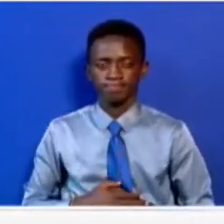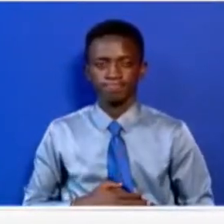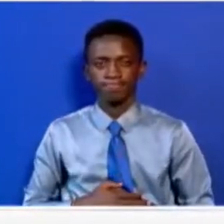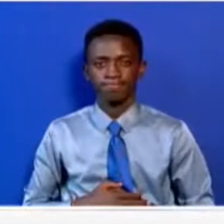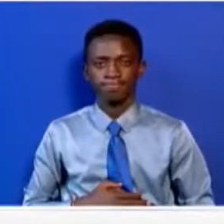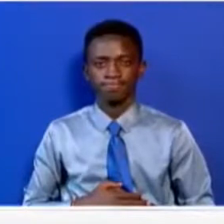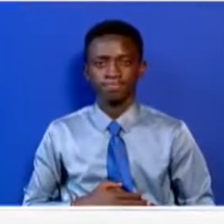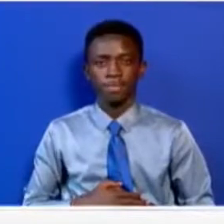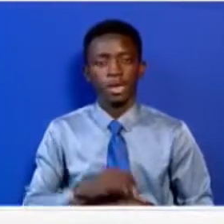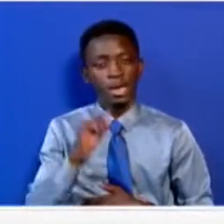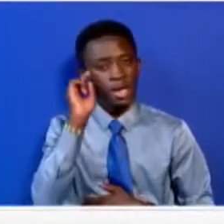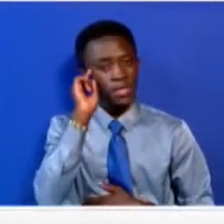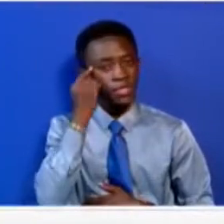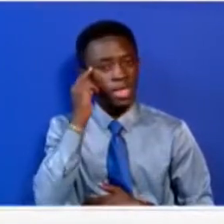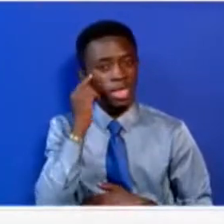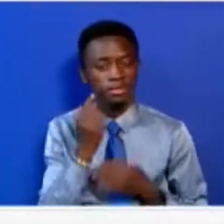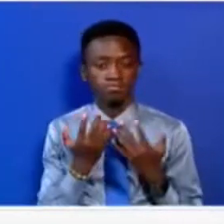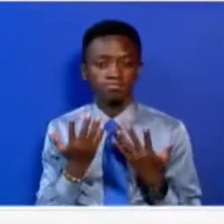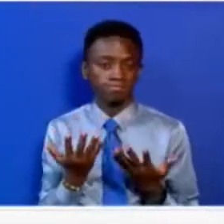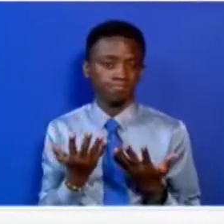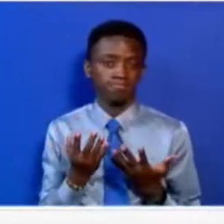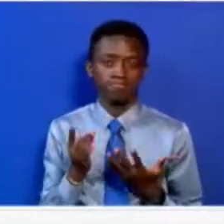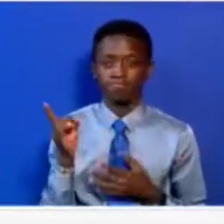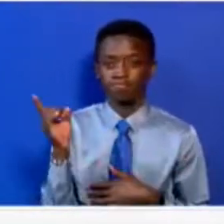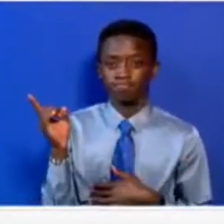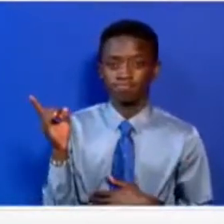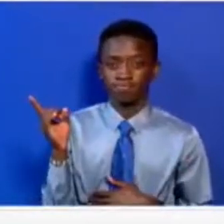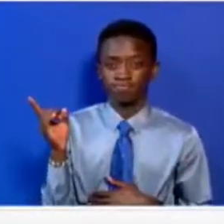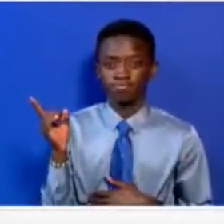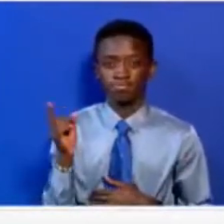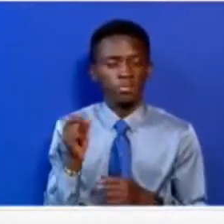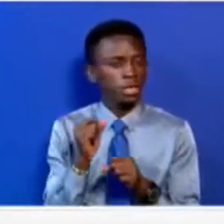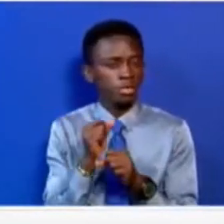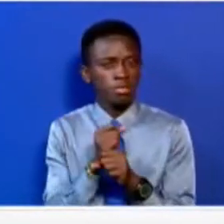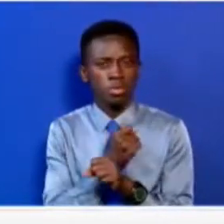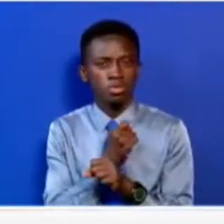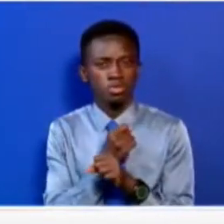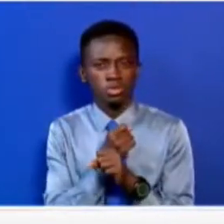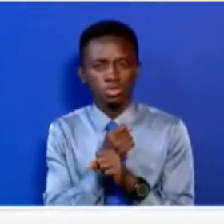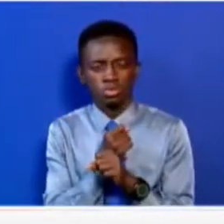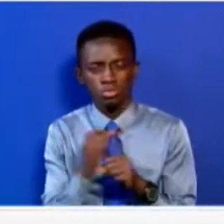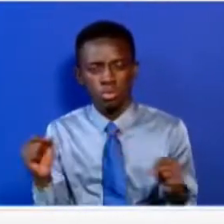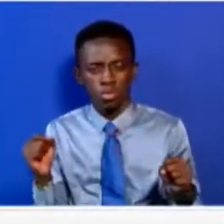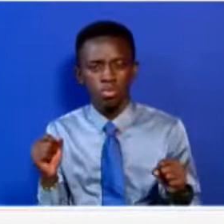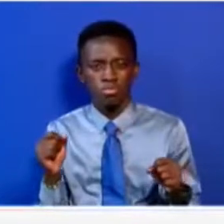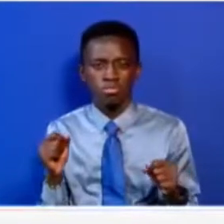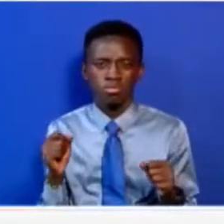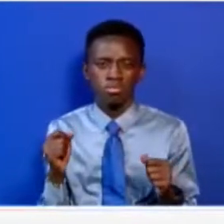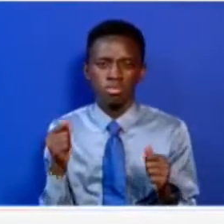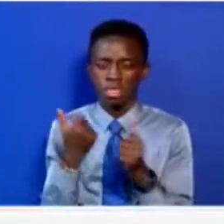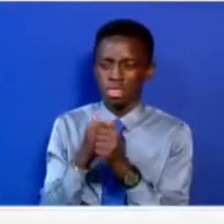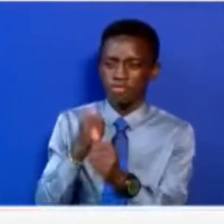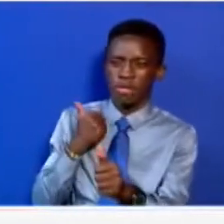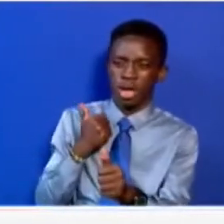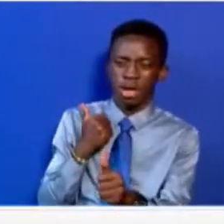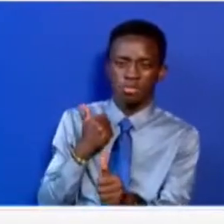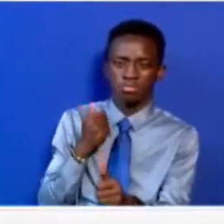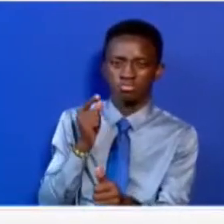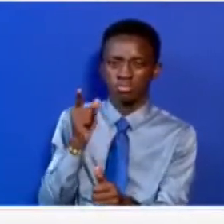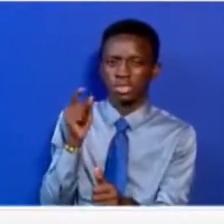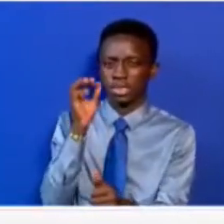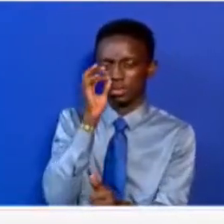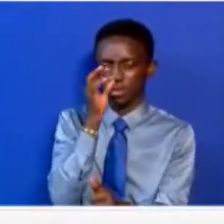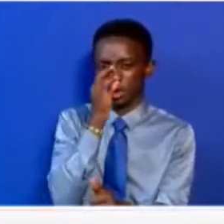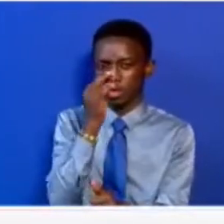Nafikiri mimi siwezi ama tuwezi enda kando na kinyume vile ambavyo mzee amekuwa wa maana ama muhimu katika nchi yetu ya